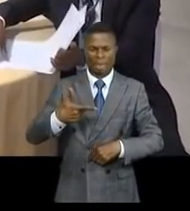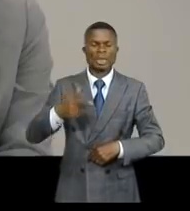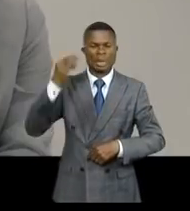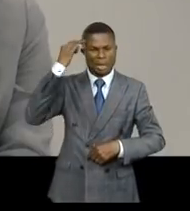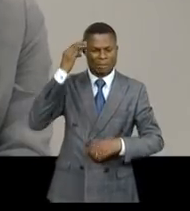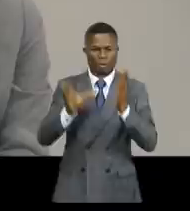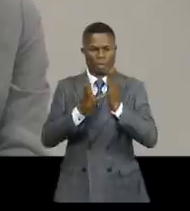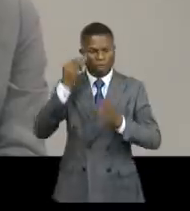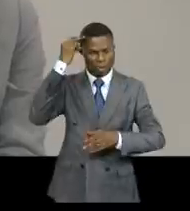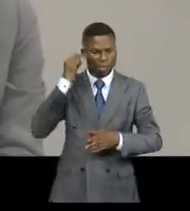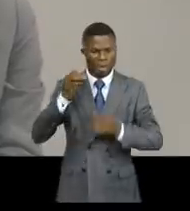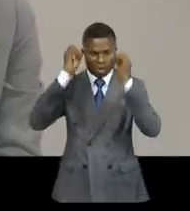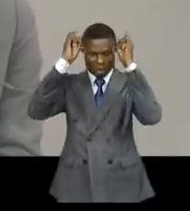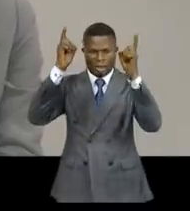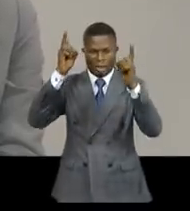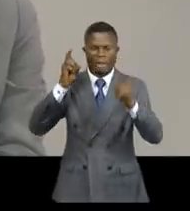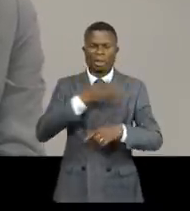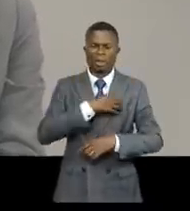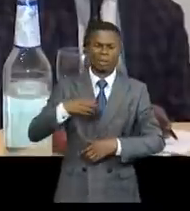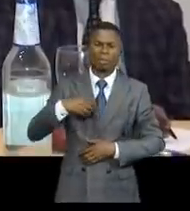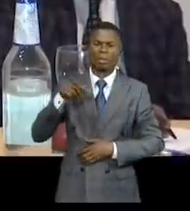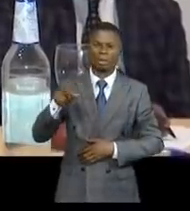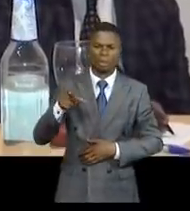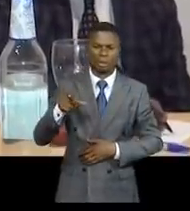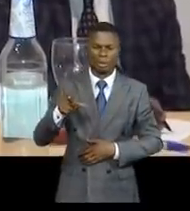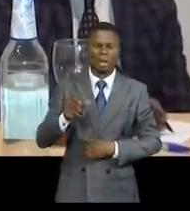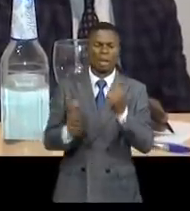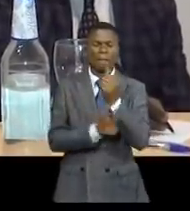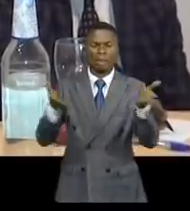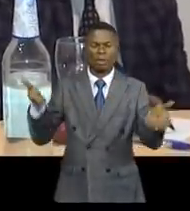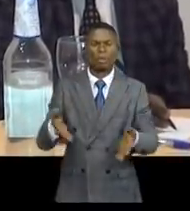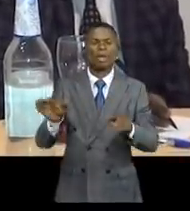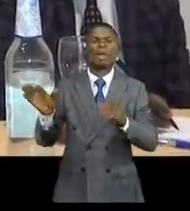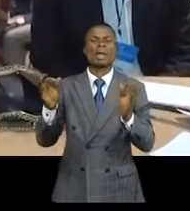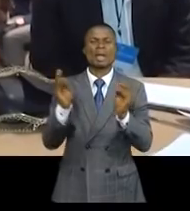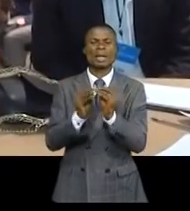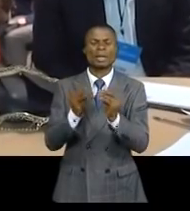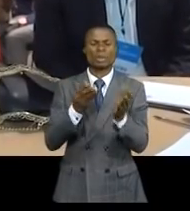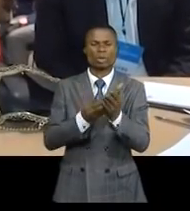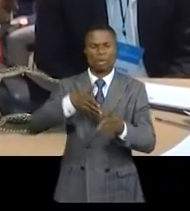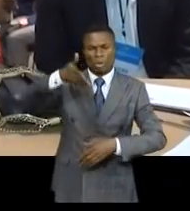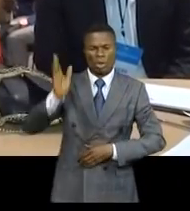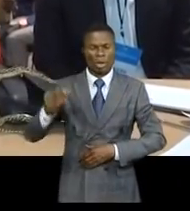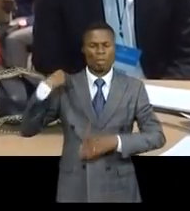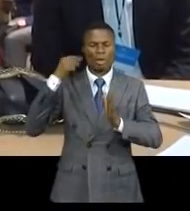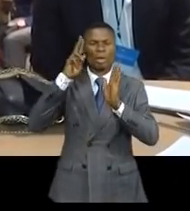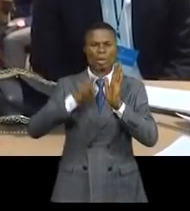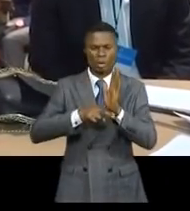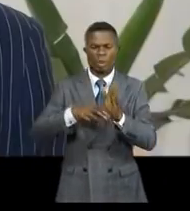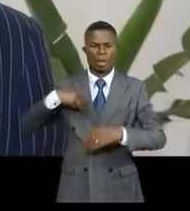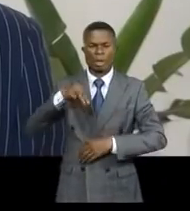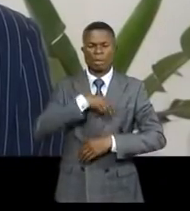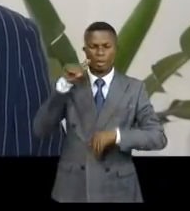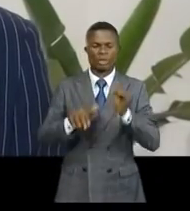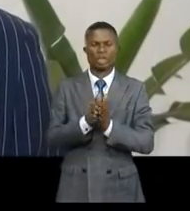de l'EPST, Aminata Namasia. Les participants à ces assises, experts du gouvernement, membres du